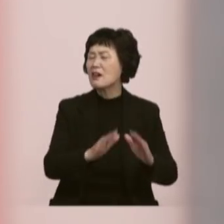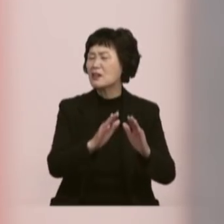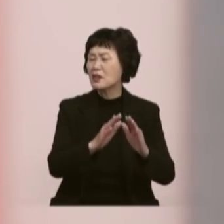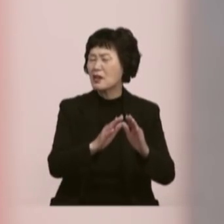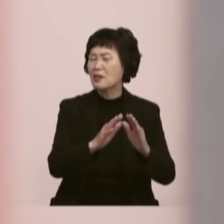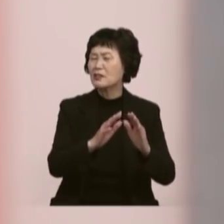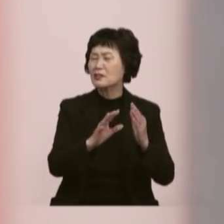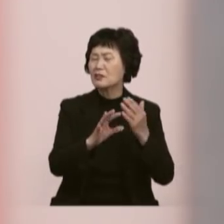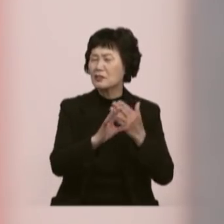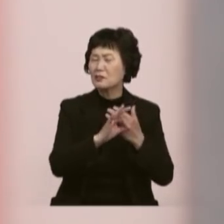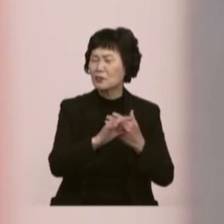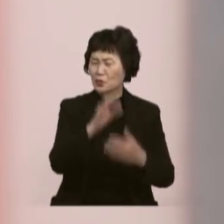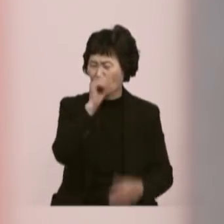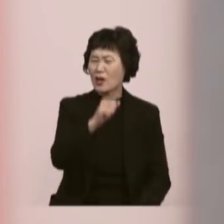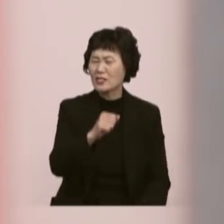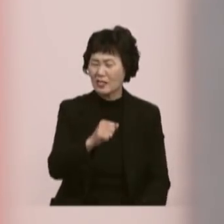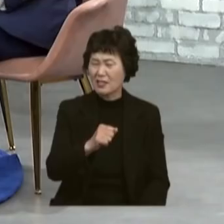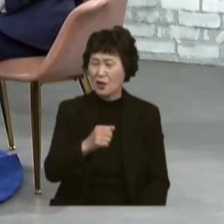하려고 나한테 와서.